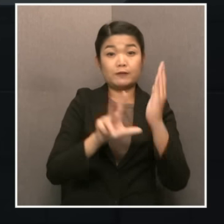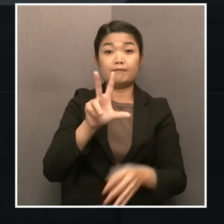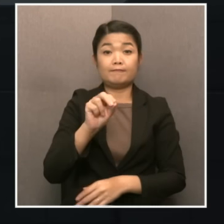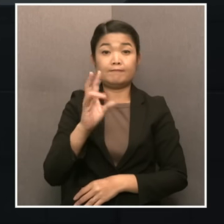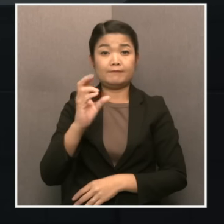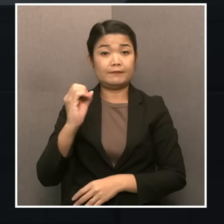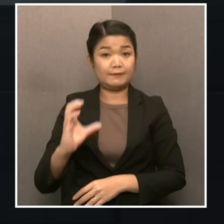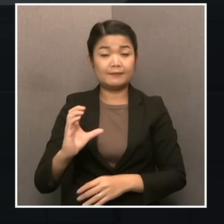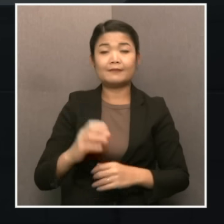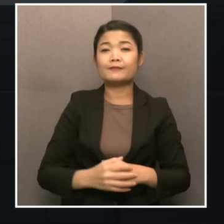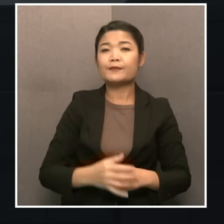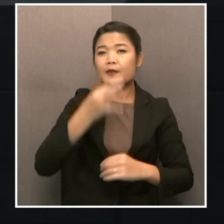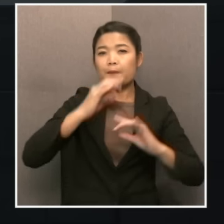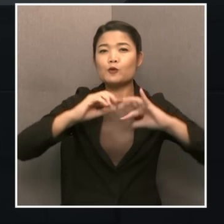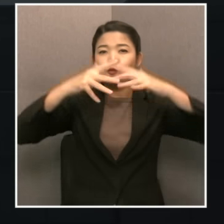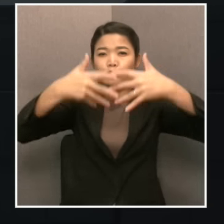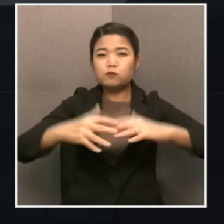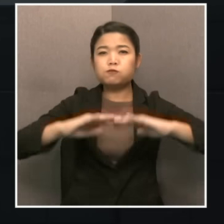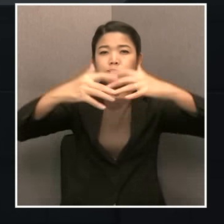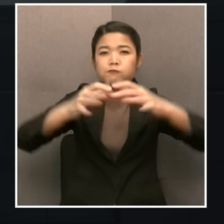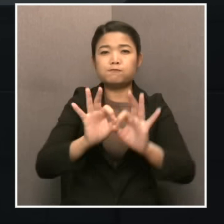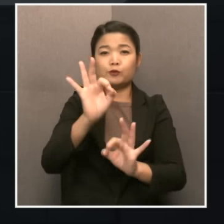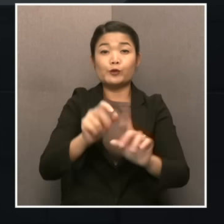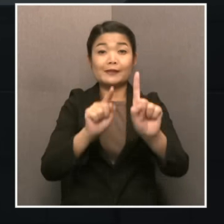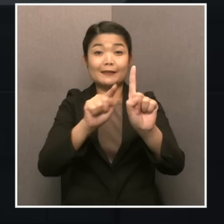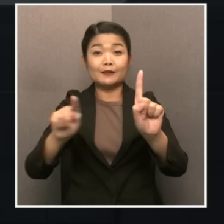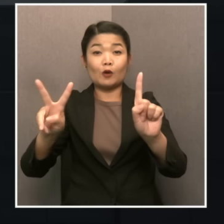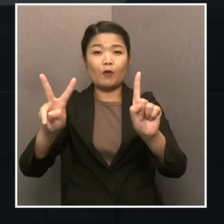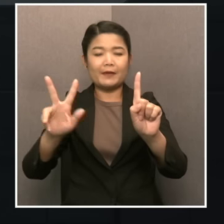องศาทะเลมีคลื่นสูง 1-2 เมตรค่ะ